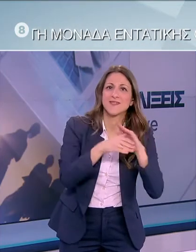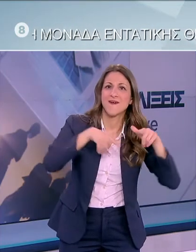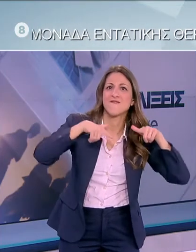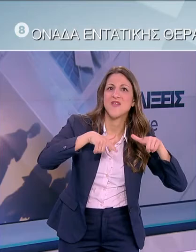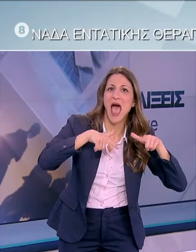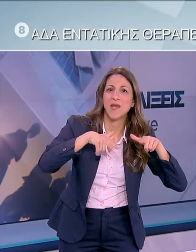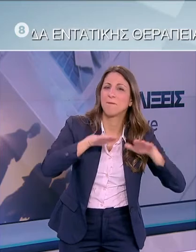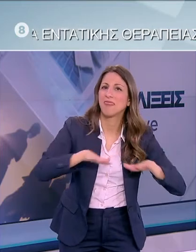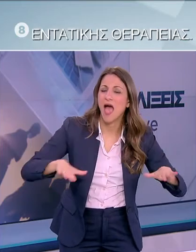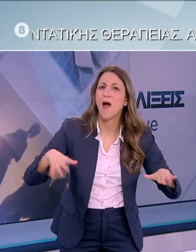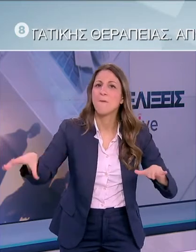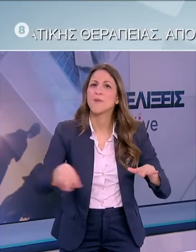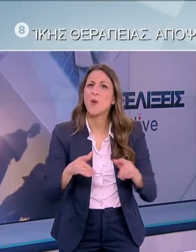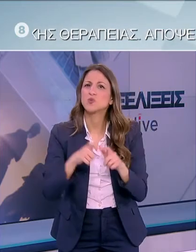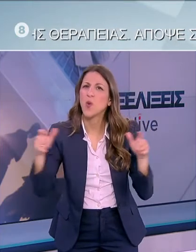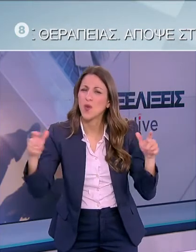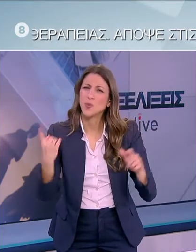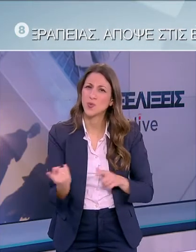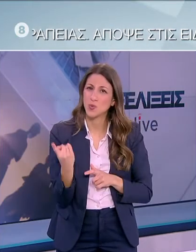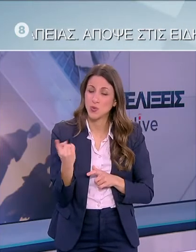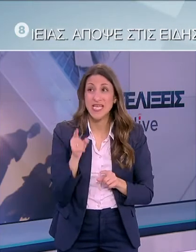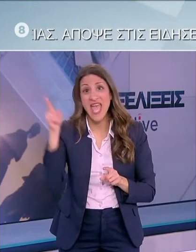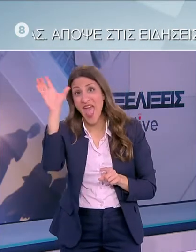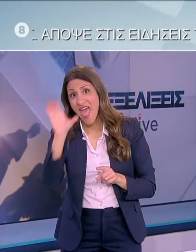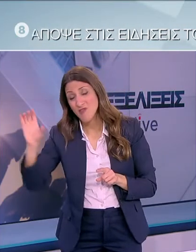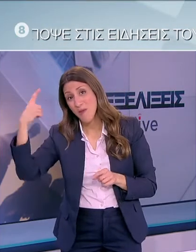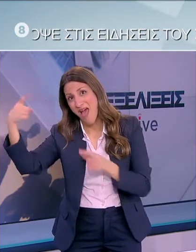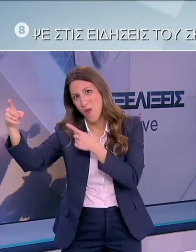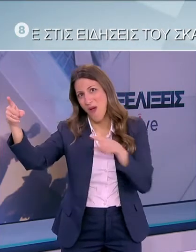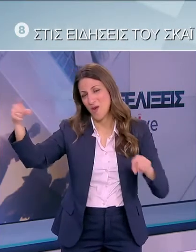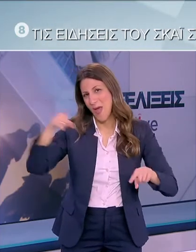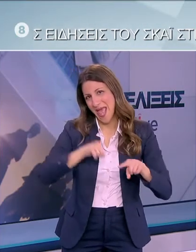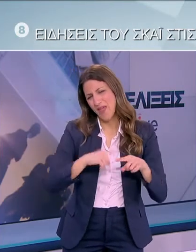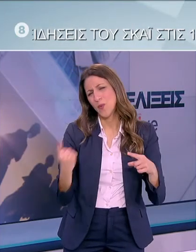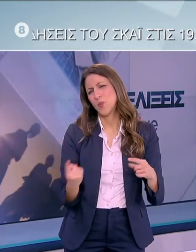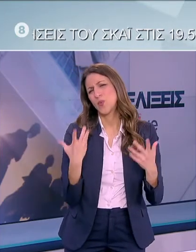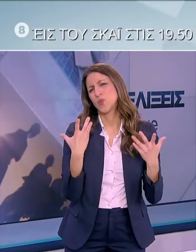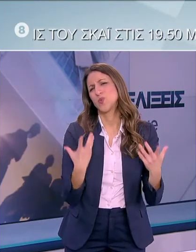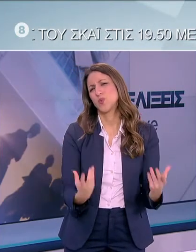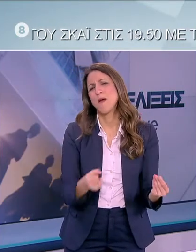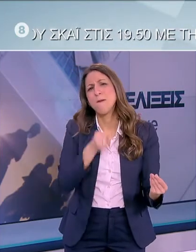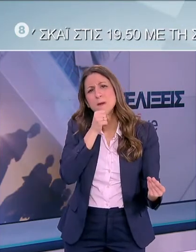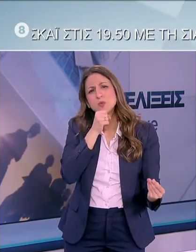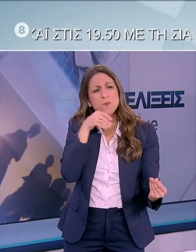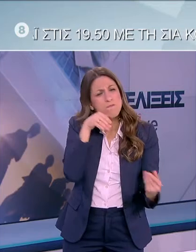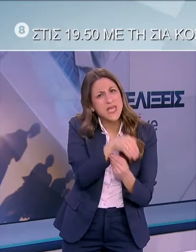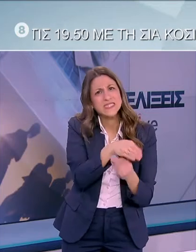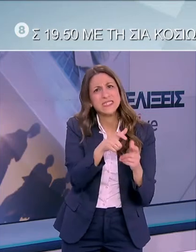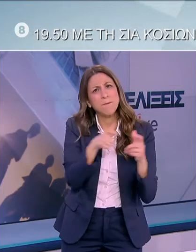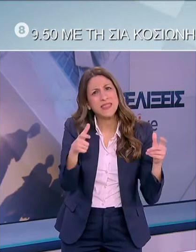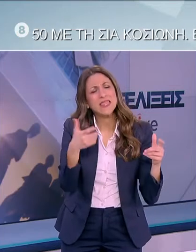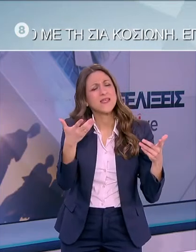παιδιά. Άρα, όλα αυτά πρέπει να τα λάβει κανείς υπόψη όταν παίρνει τέτοιες αποφάσεις. Και εμείς το συζητάμε